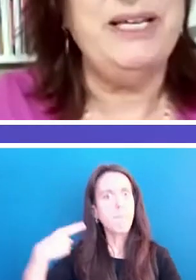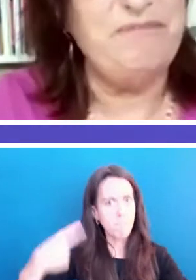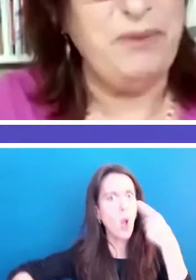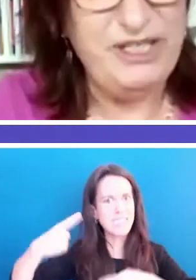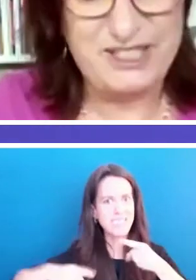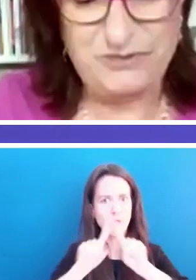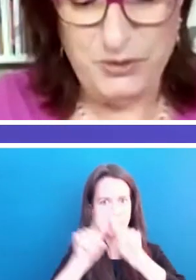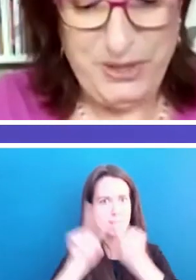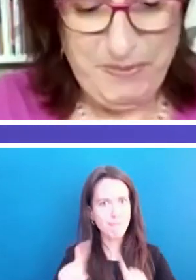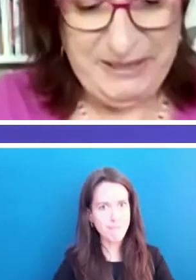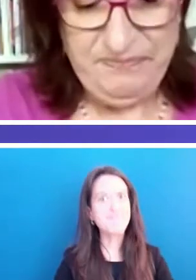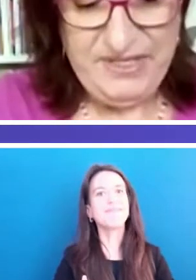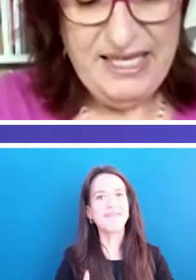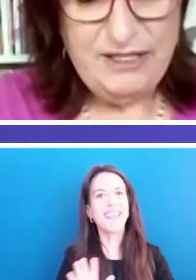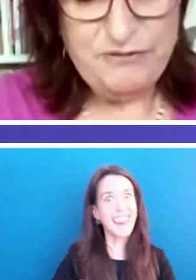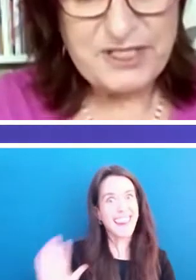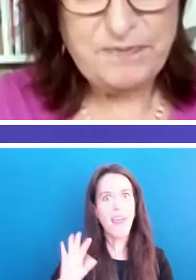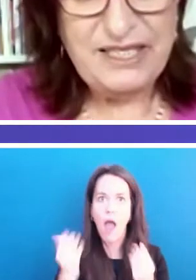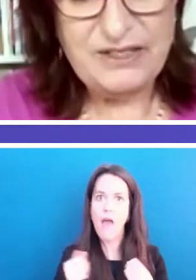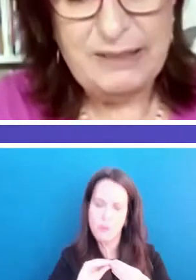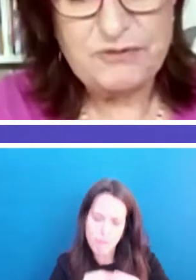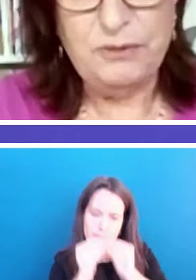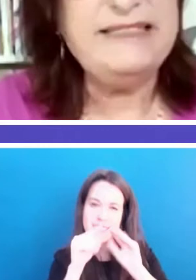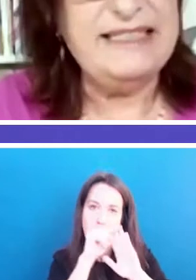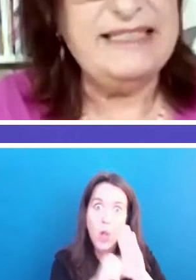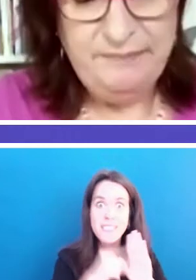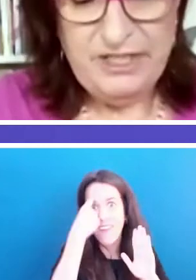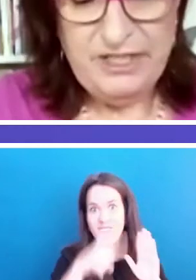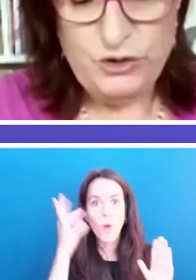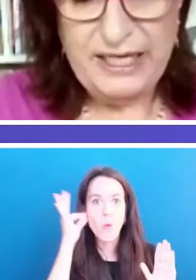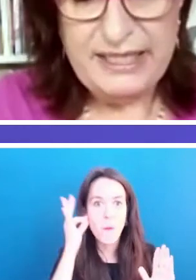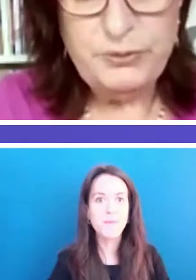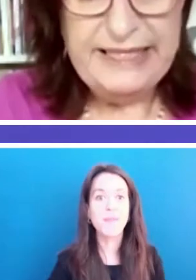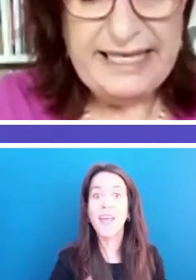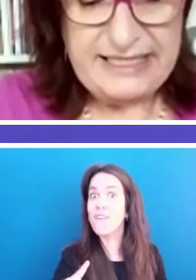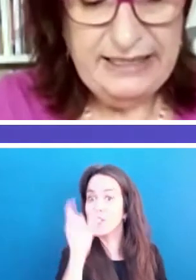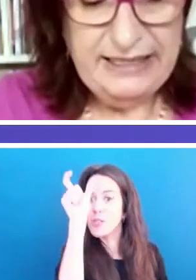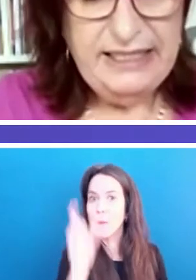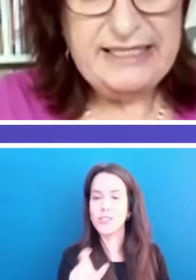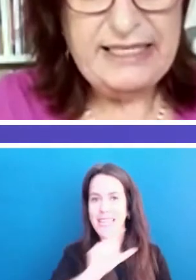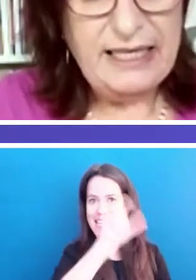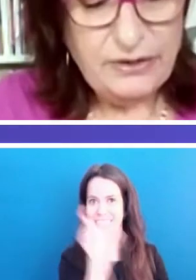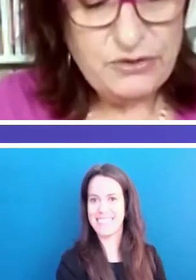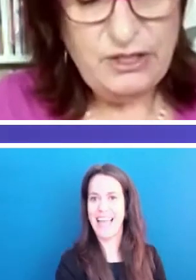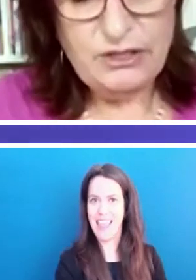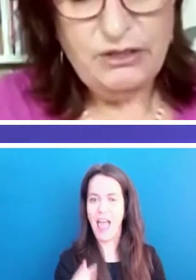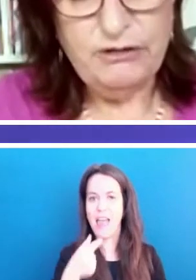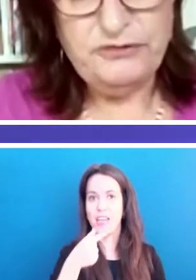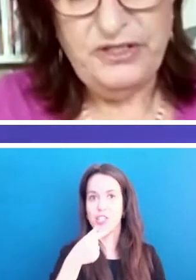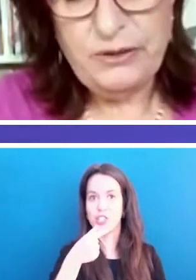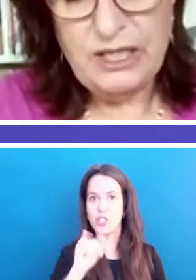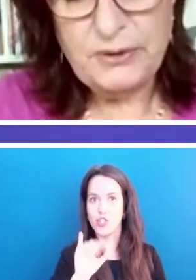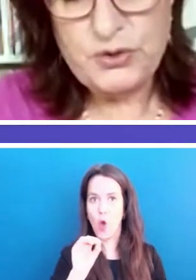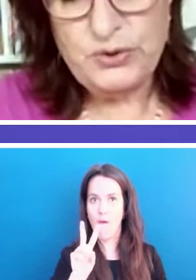المتحدثات هنا في المعترك السياسي والمتحدثة الأولى جوفانا بوغازي